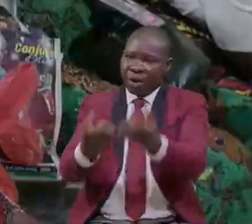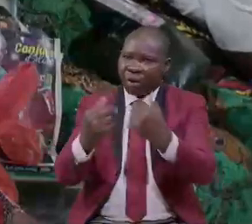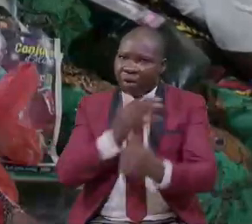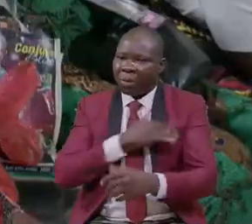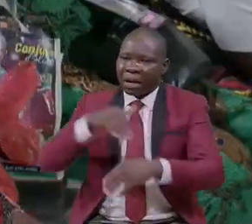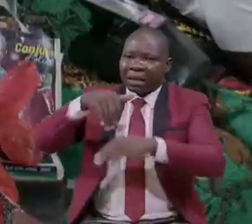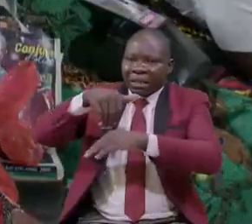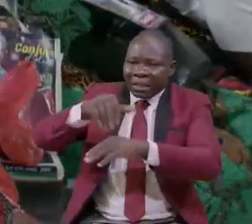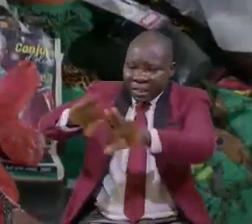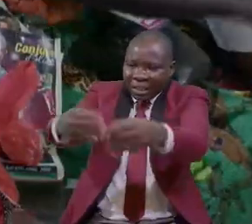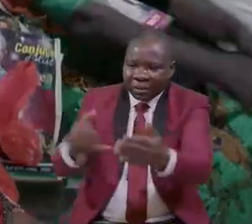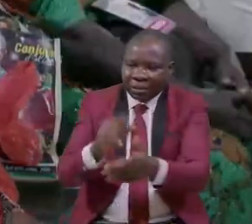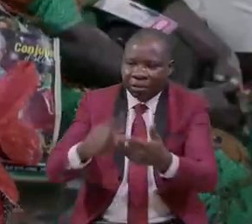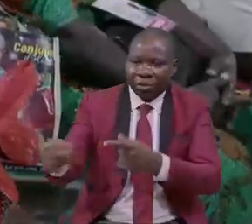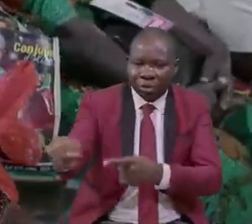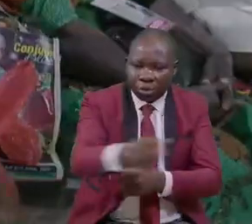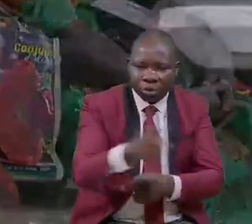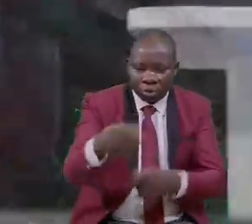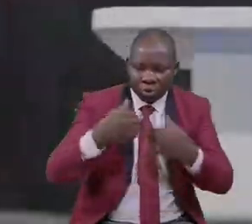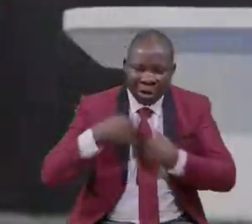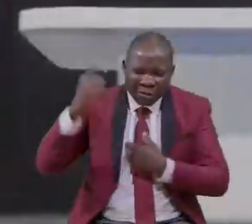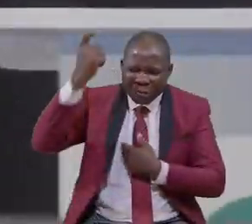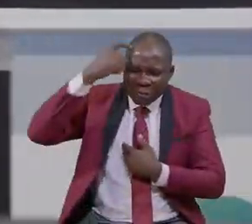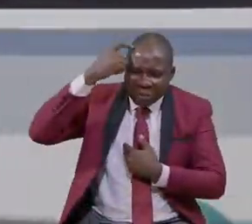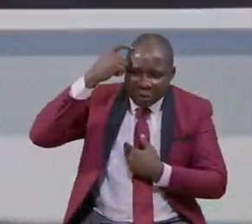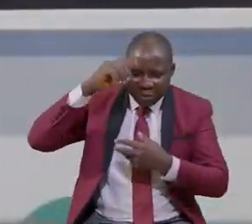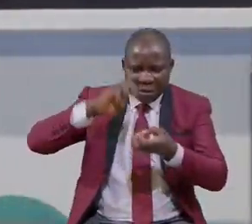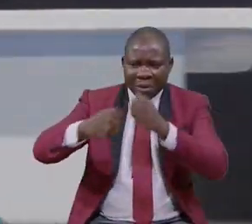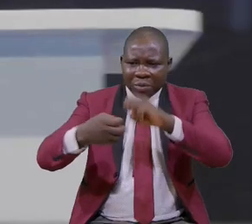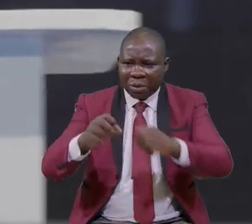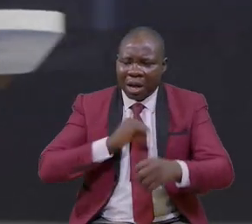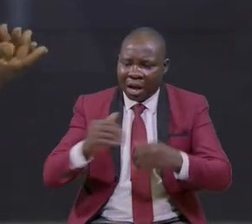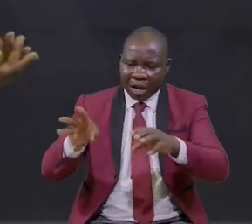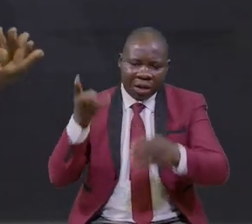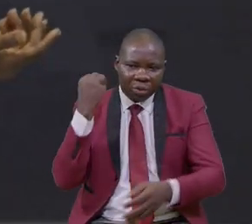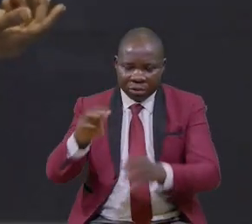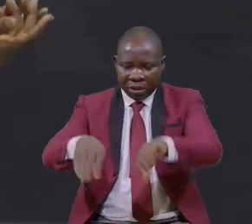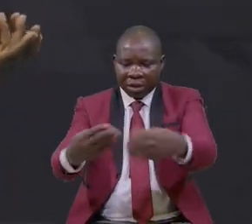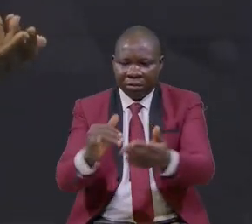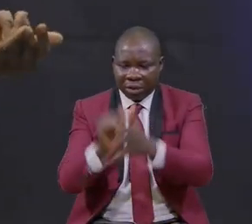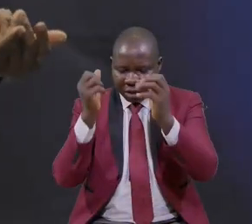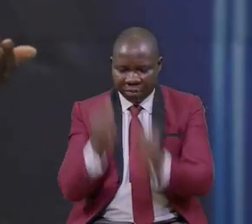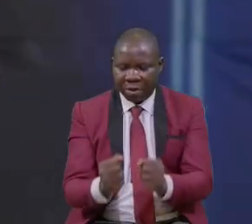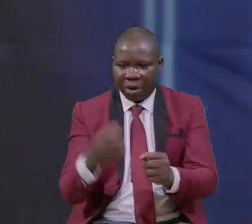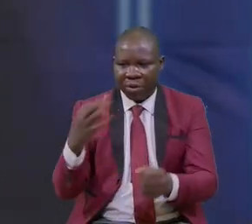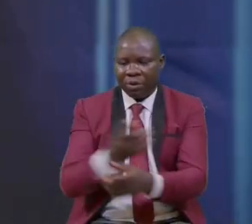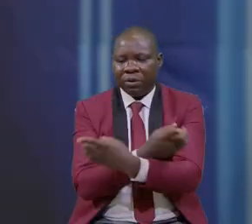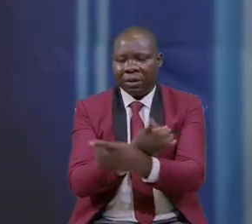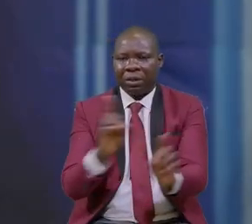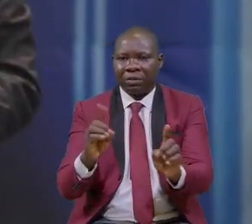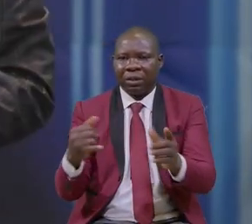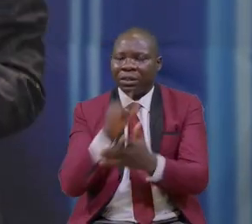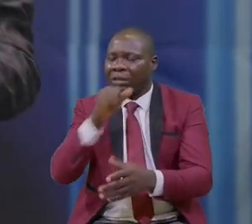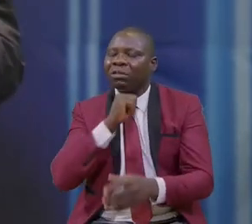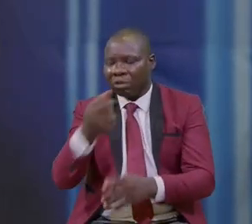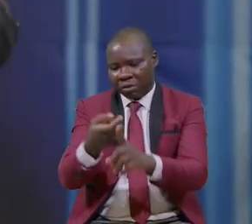donner cela. Tu as un problème de cerveau et j'ai reçu cette puissance de délivrance. Ce